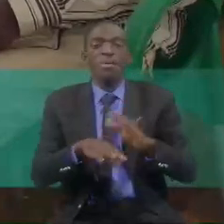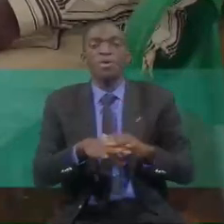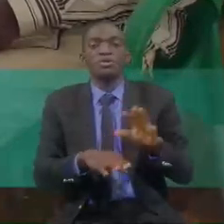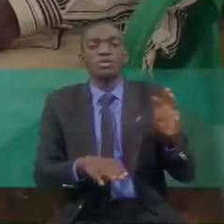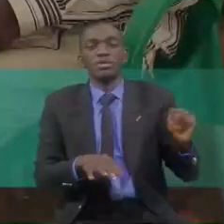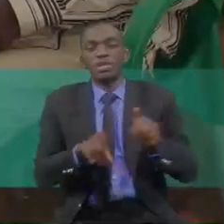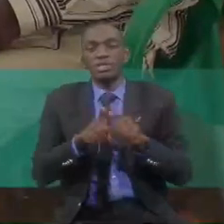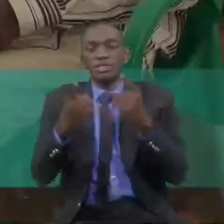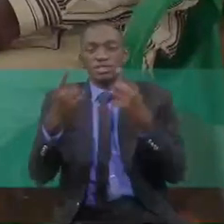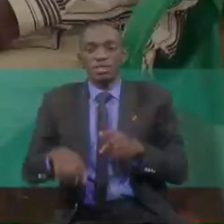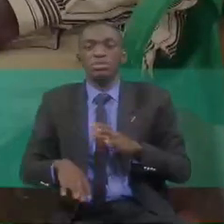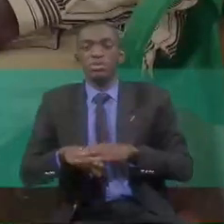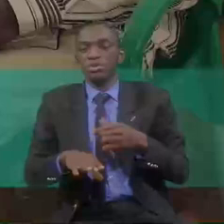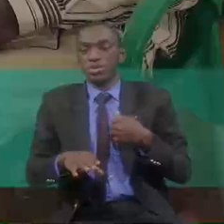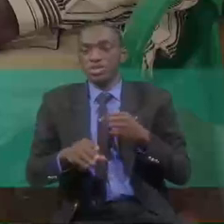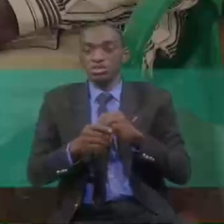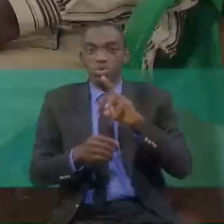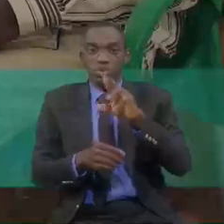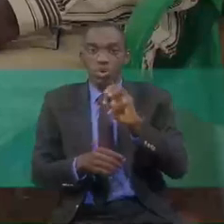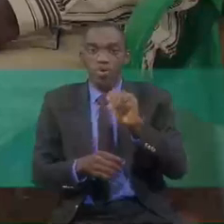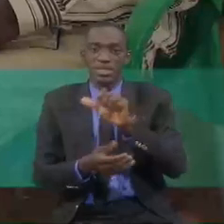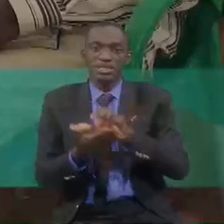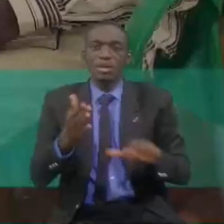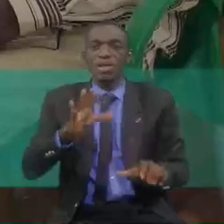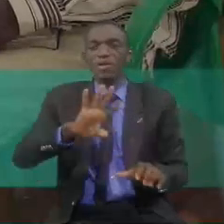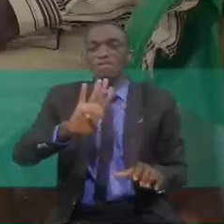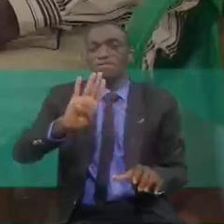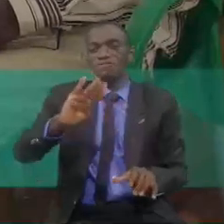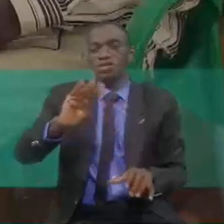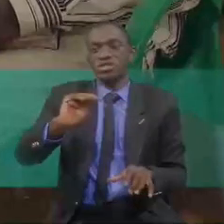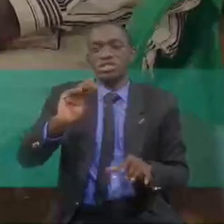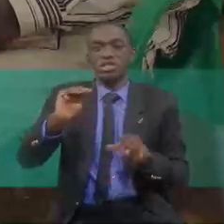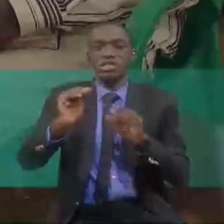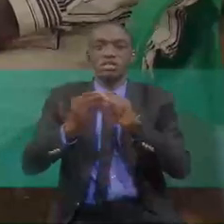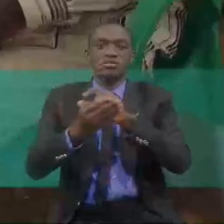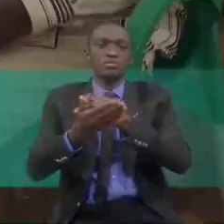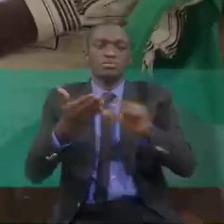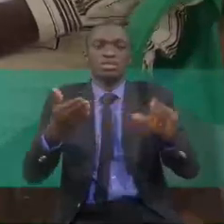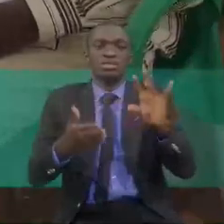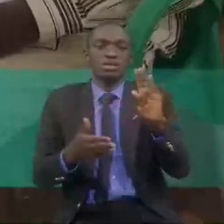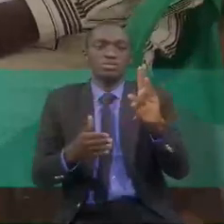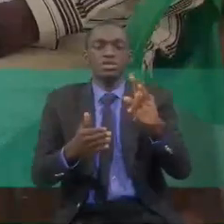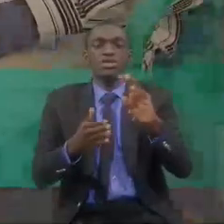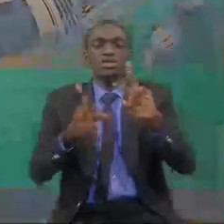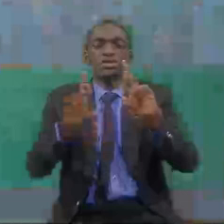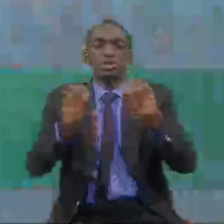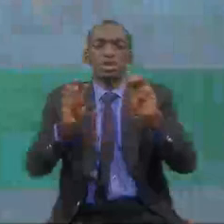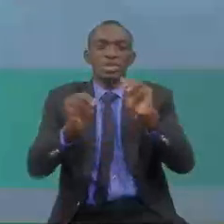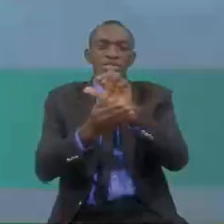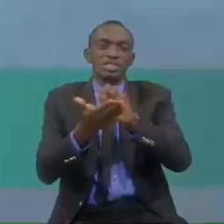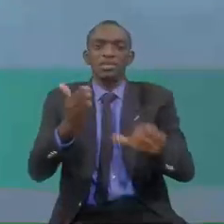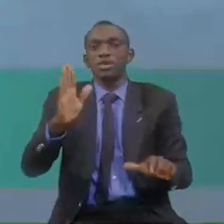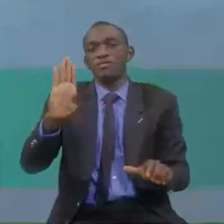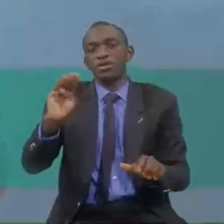16. Romains 14. Nous voyons le verset 17. Romains